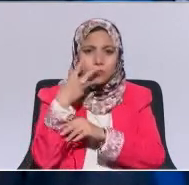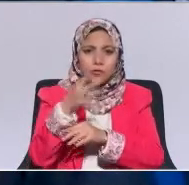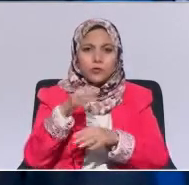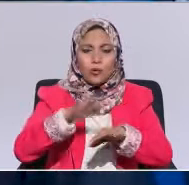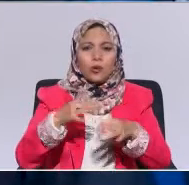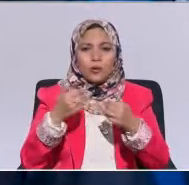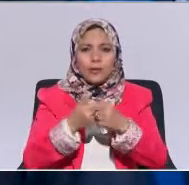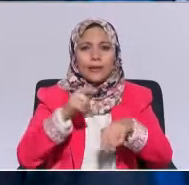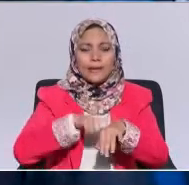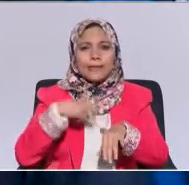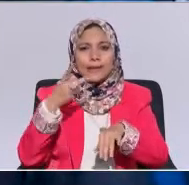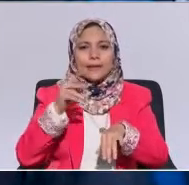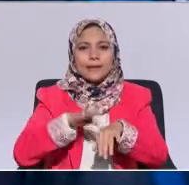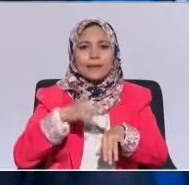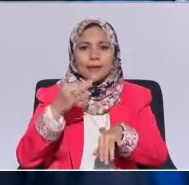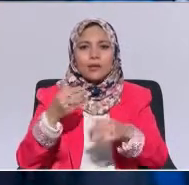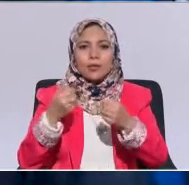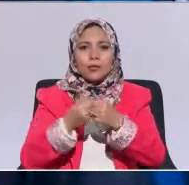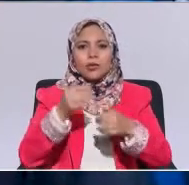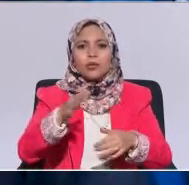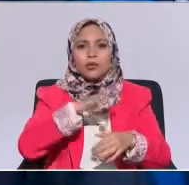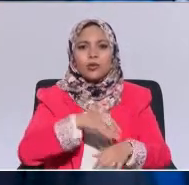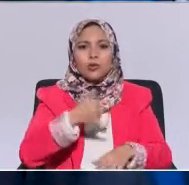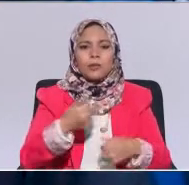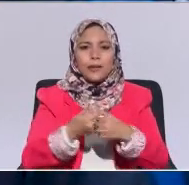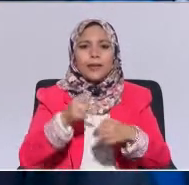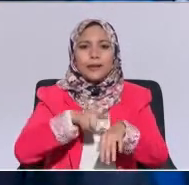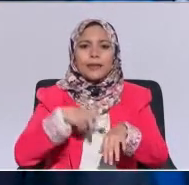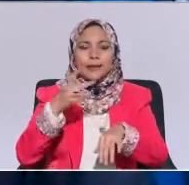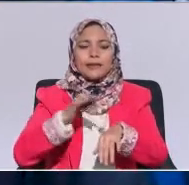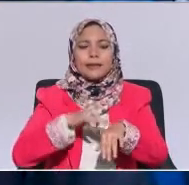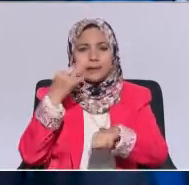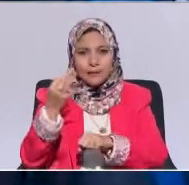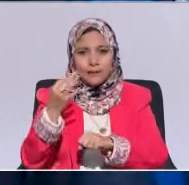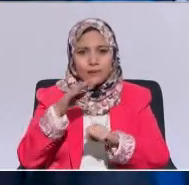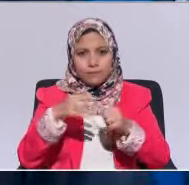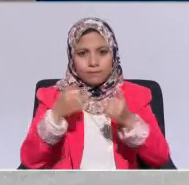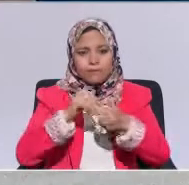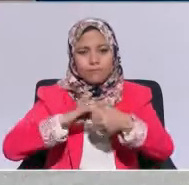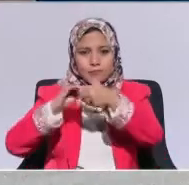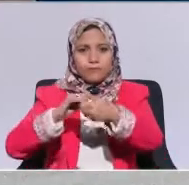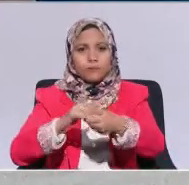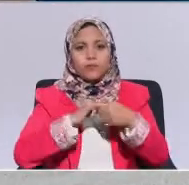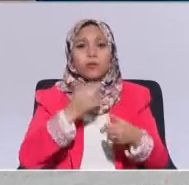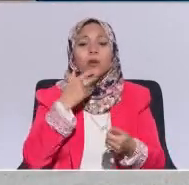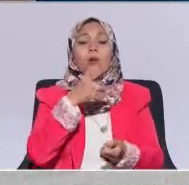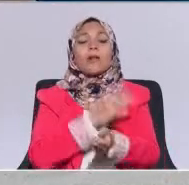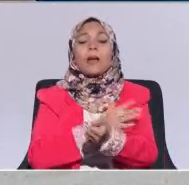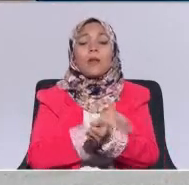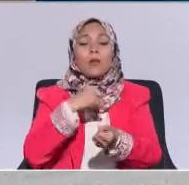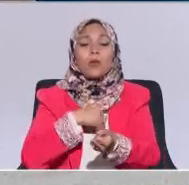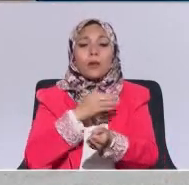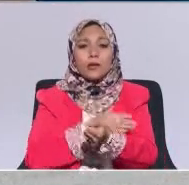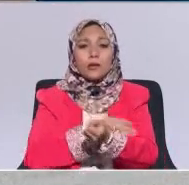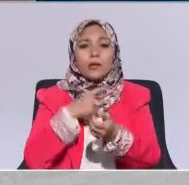معايا بالساعتين ثلاثة ويرجع يقف معايا بالساعتين ثلاثة، وكان وهو تعبان، كل ده هو تعبان، وكان